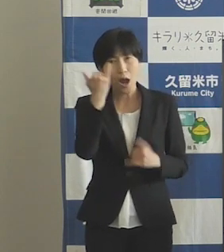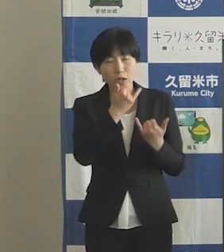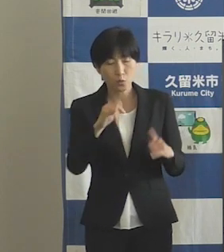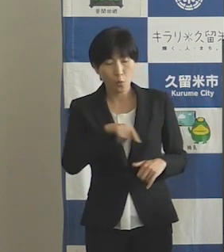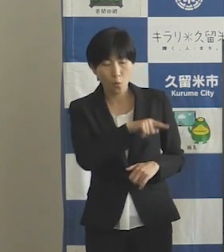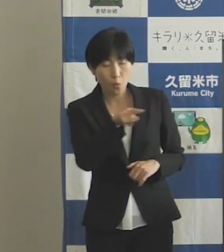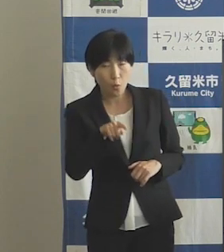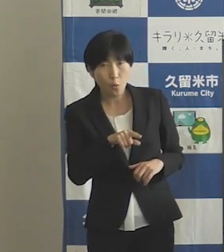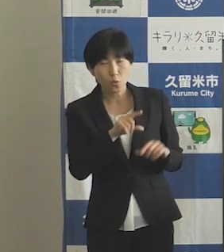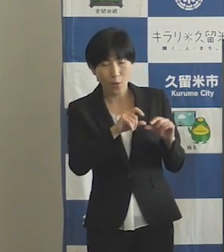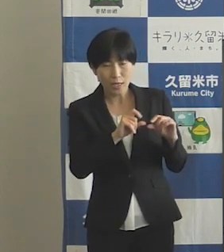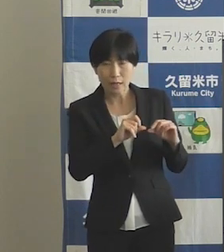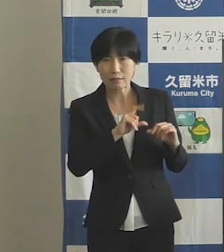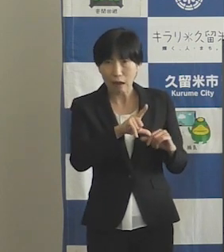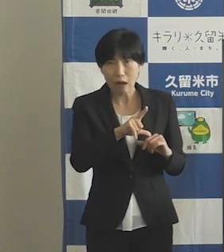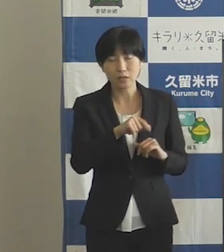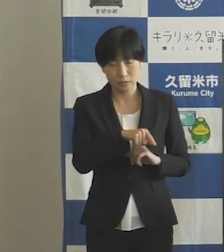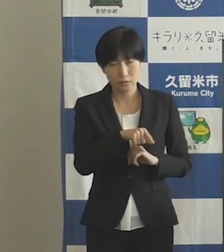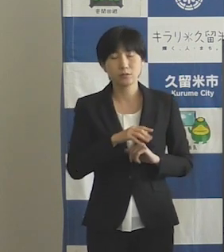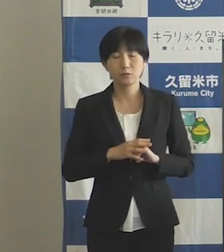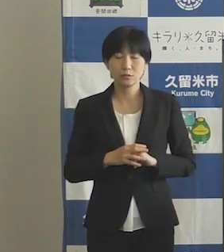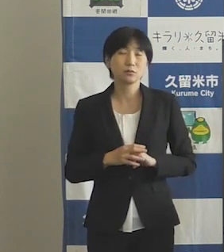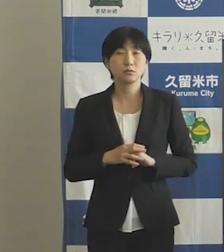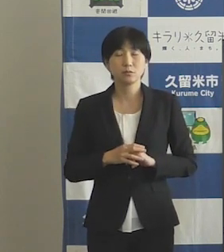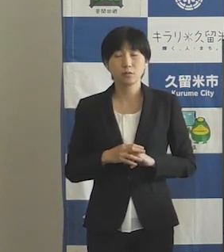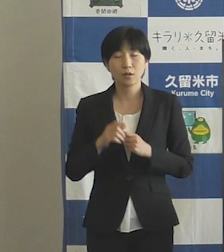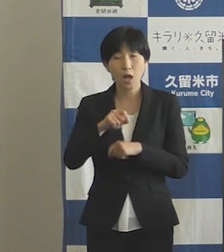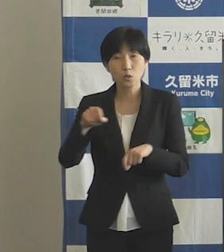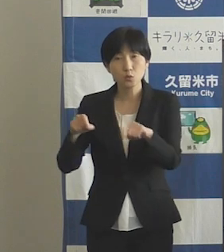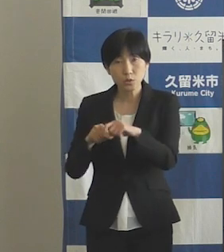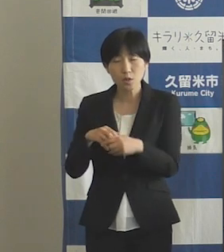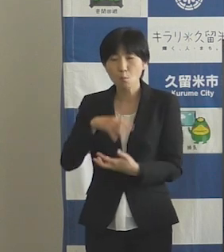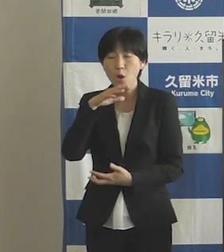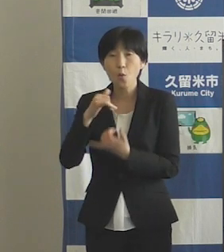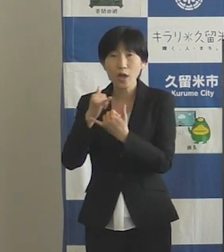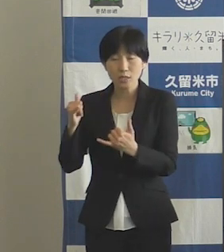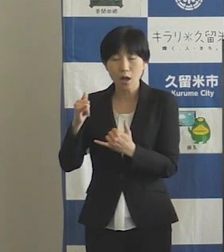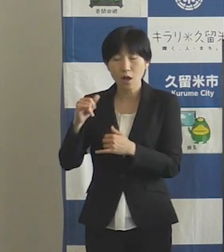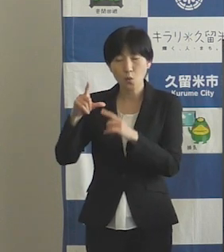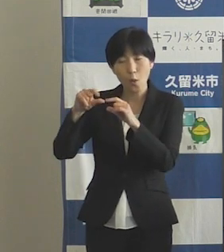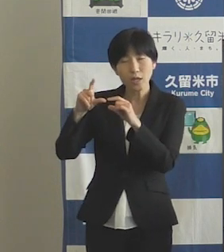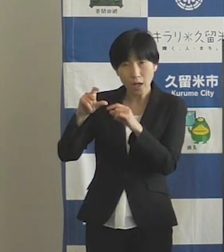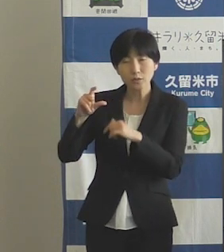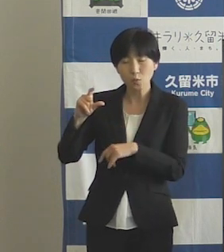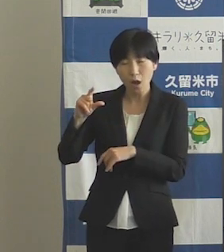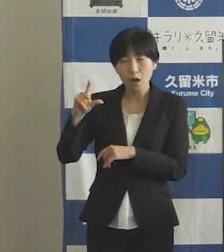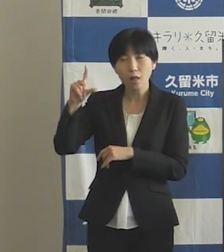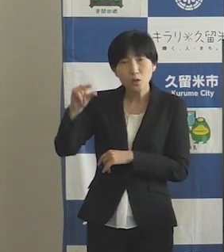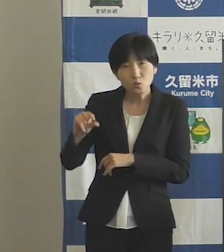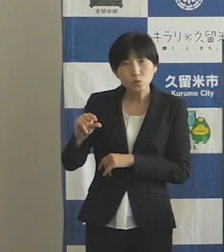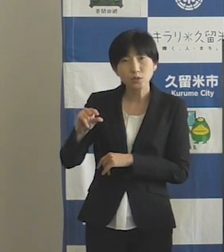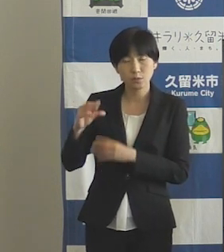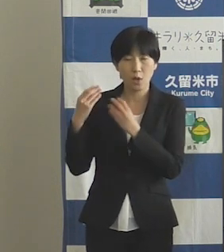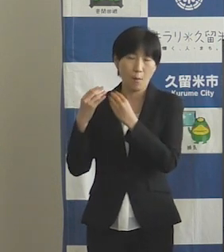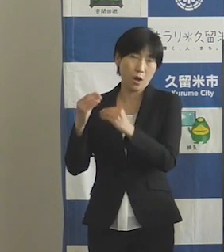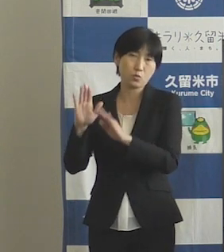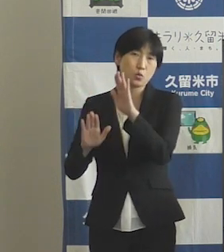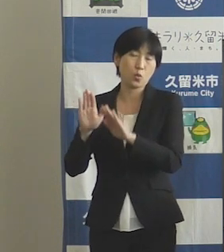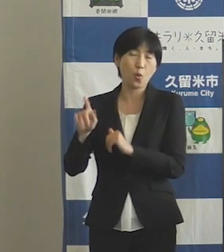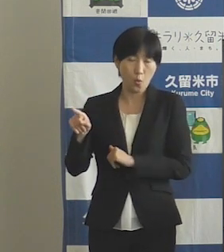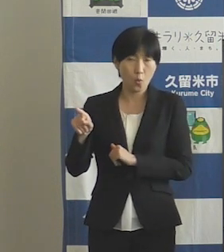割合が高くなっております。一方高齢者の割合は依然低く抑えられています